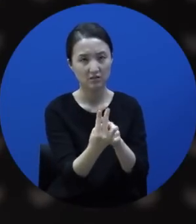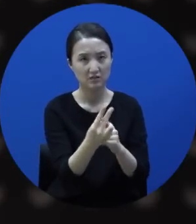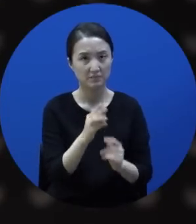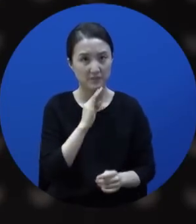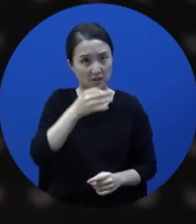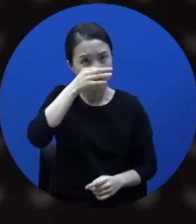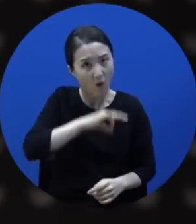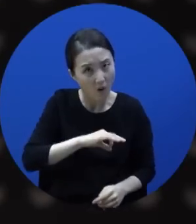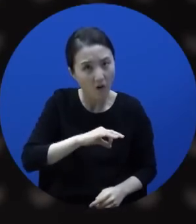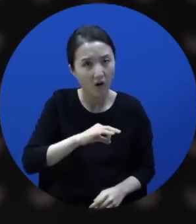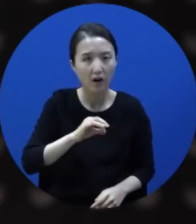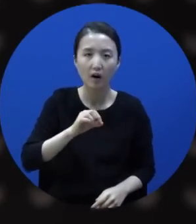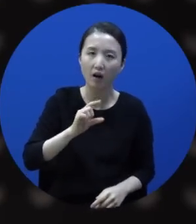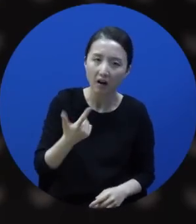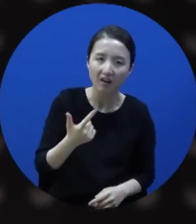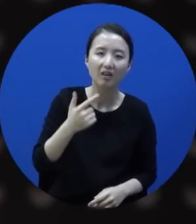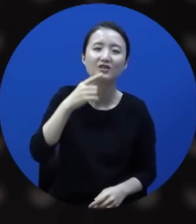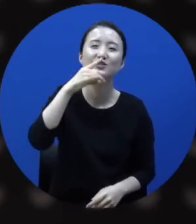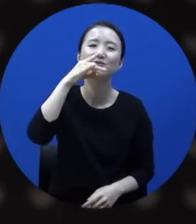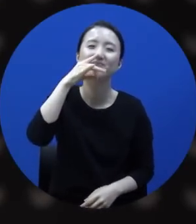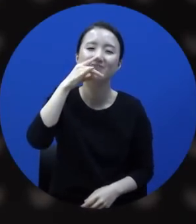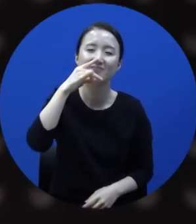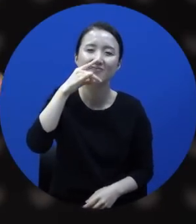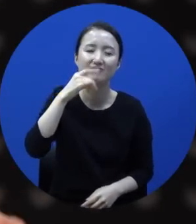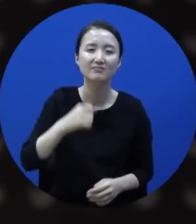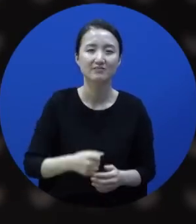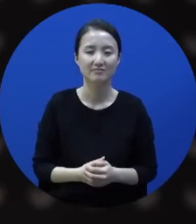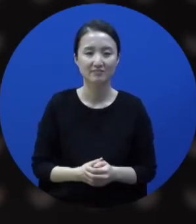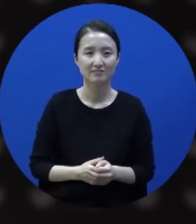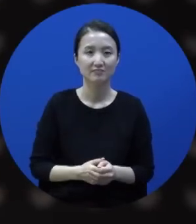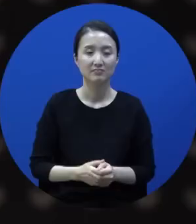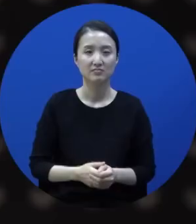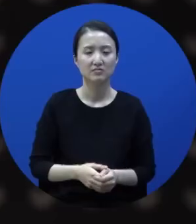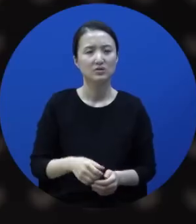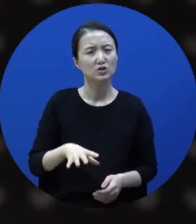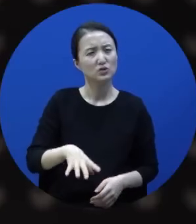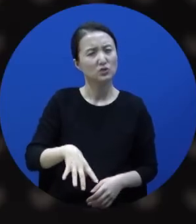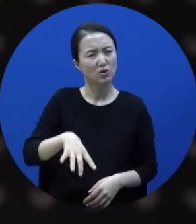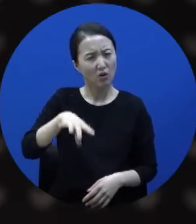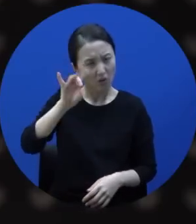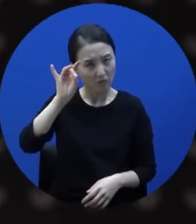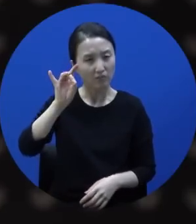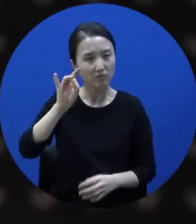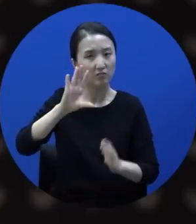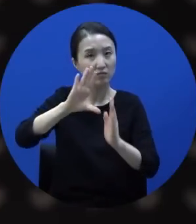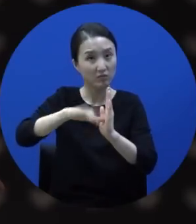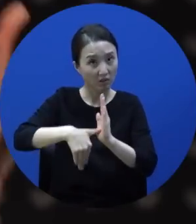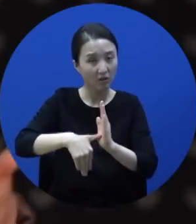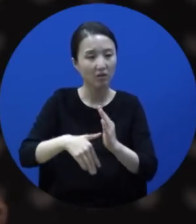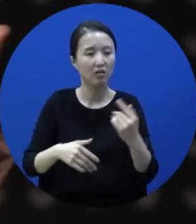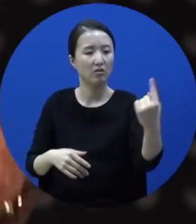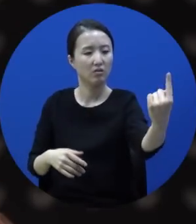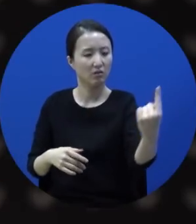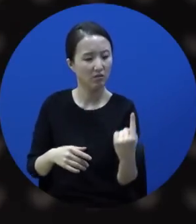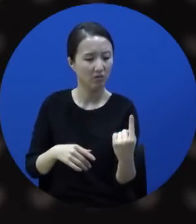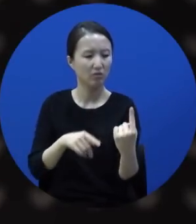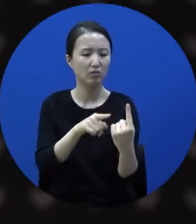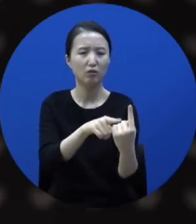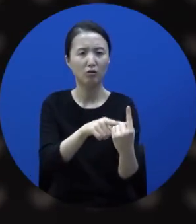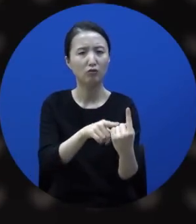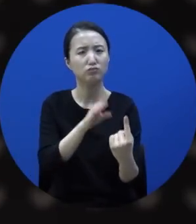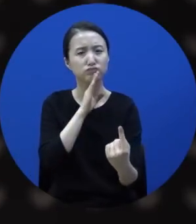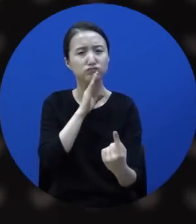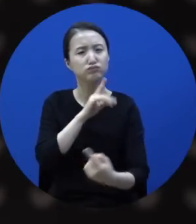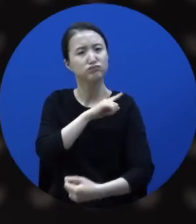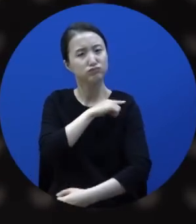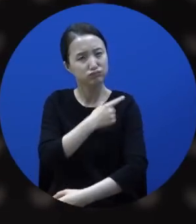매출이 일어나지 않았었어요. 왜냐하면 그 사람이 능력 있는 사람인 것도 알아요. 뭘 잘하는 사람인지도 계속 SNS에서